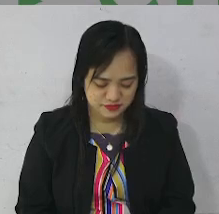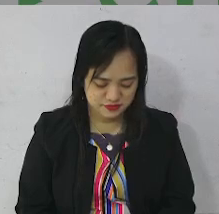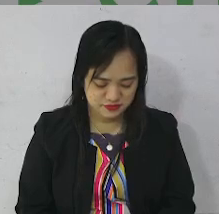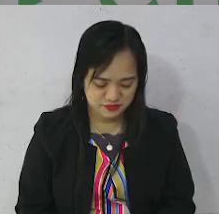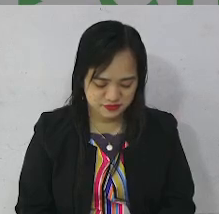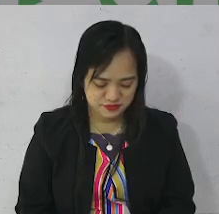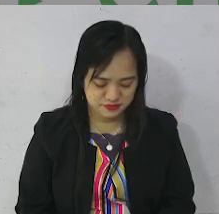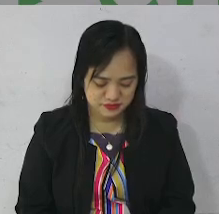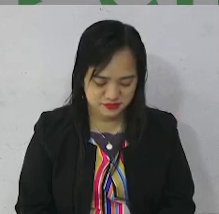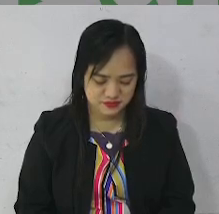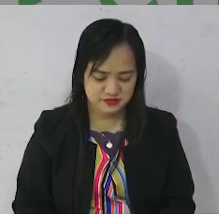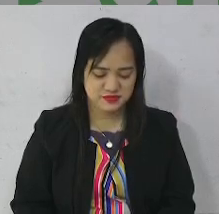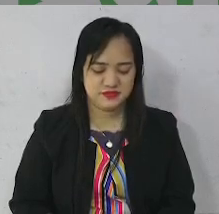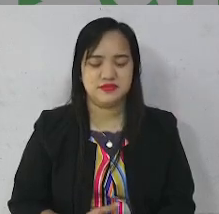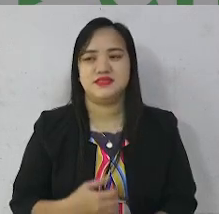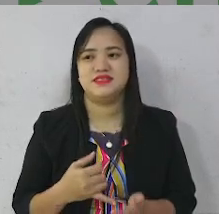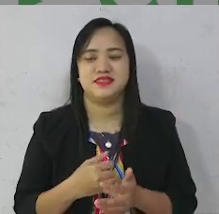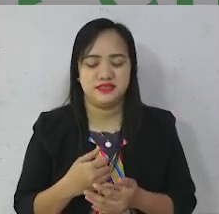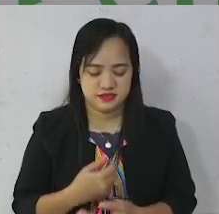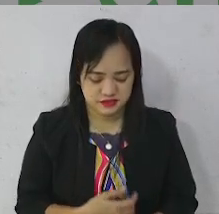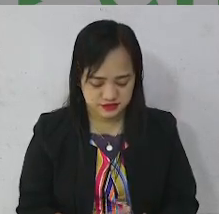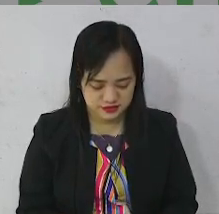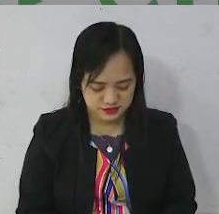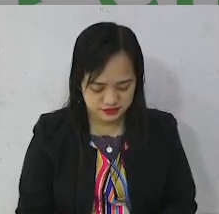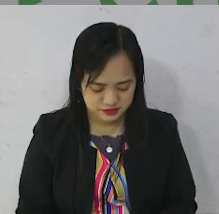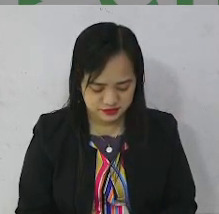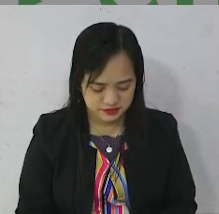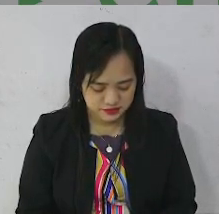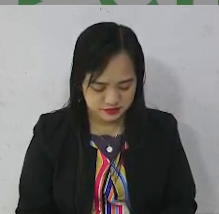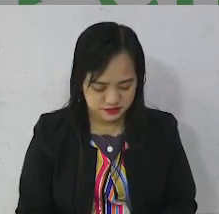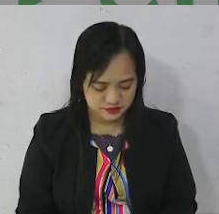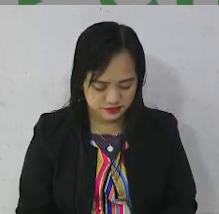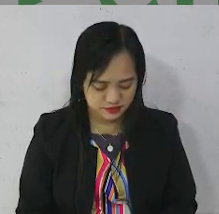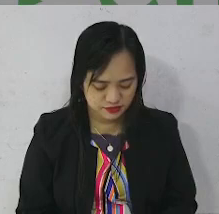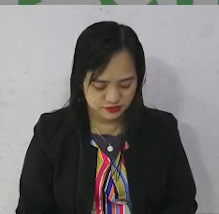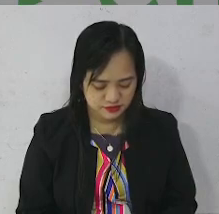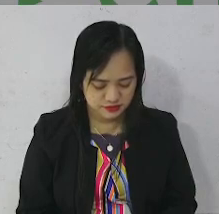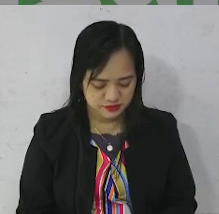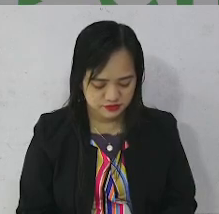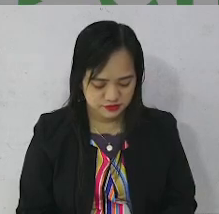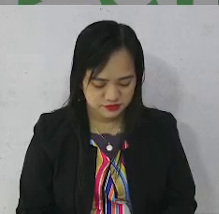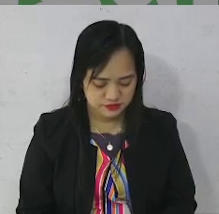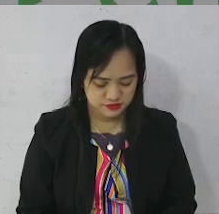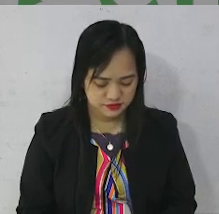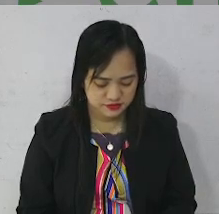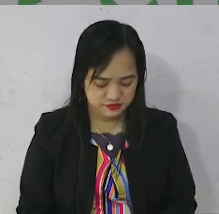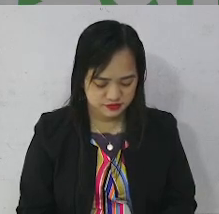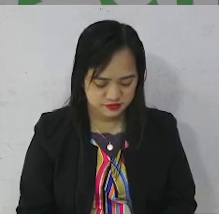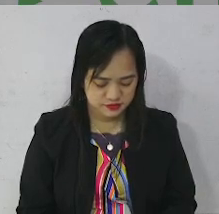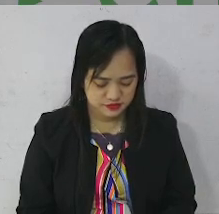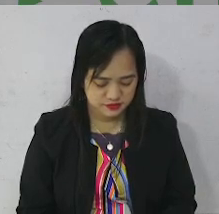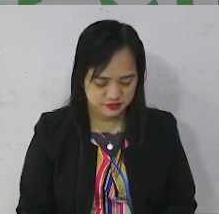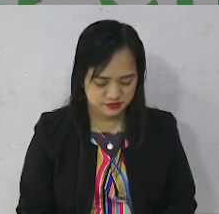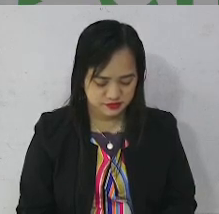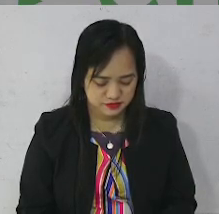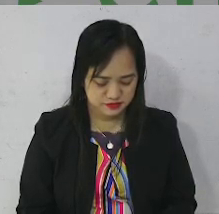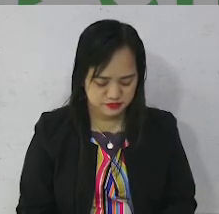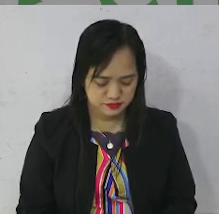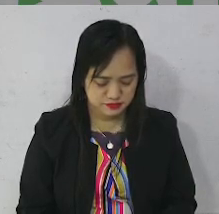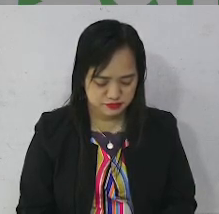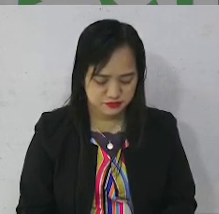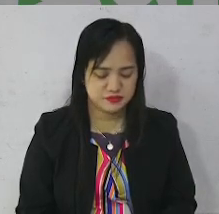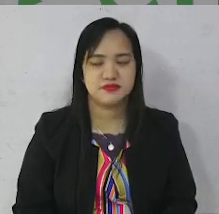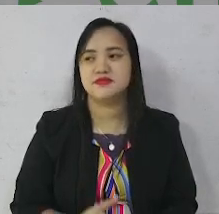matulog yan para umabot ng pero yung sinasabi natin ay talagang jeans tapos kung Sasamahan mo pa ng ah